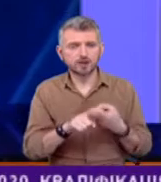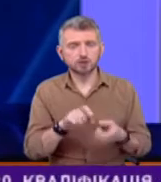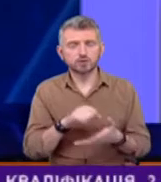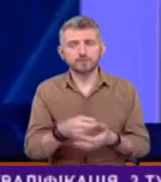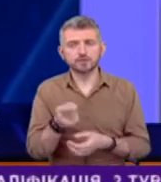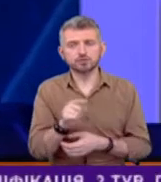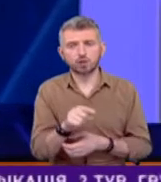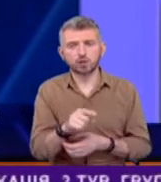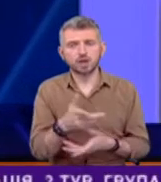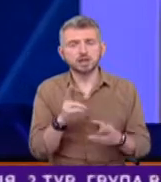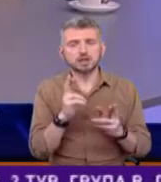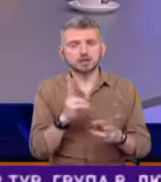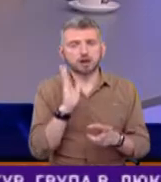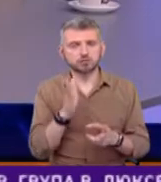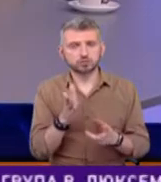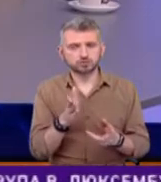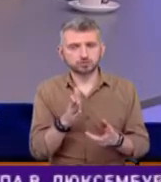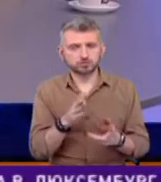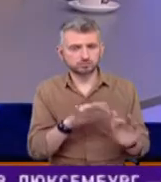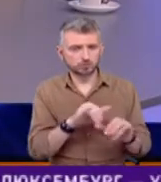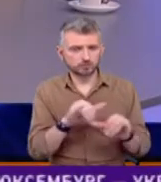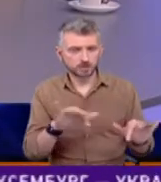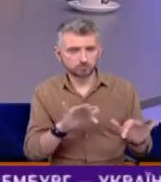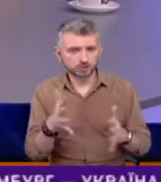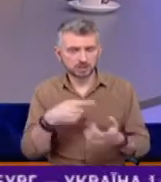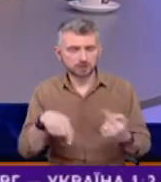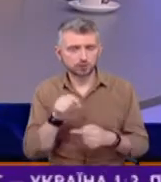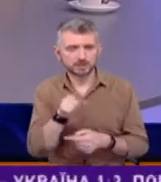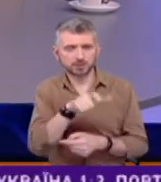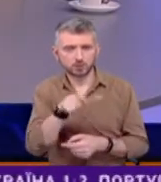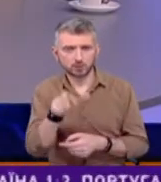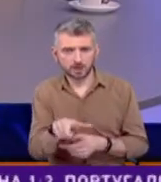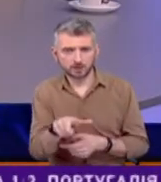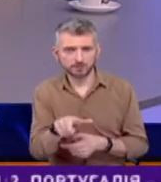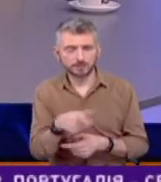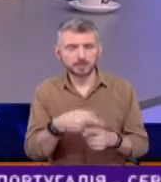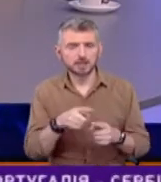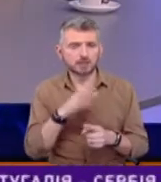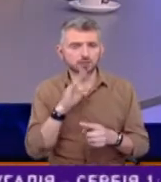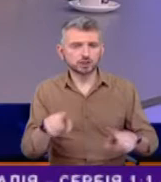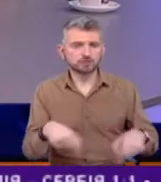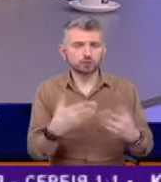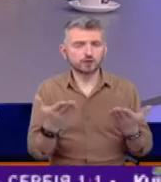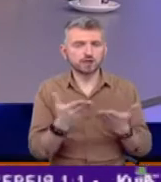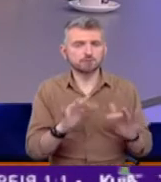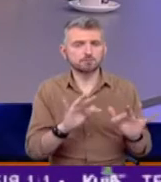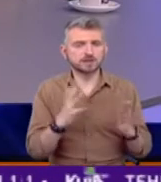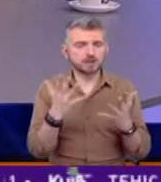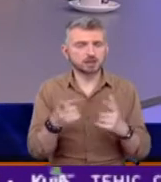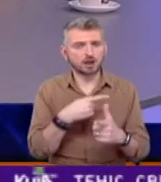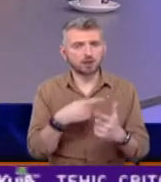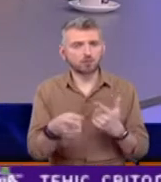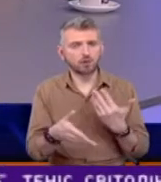від того, яким чином будуть розгортатися ці події навколо цих людей, це буде створювати якийсь прецедент або